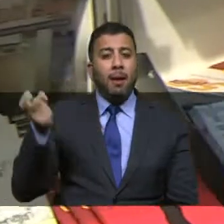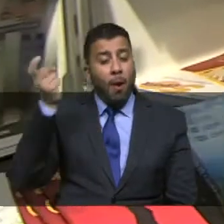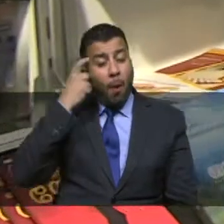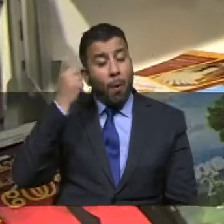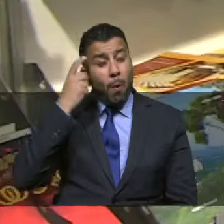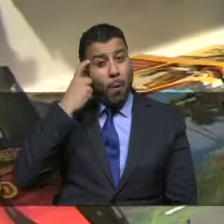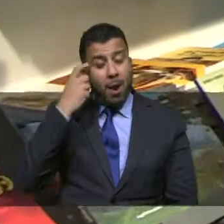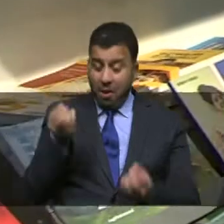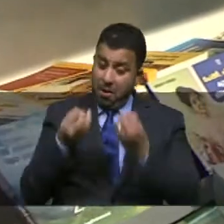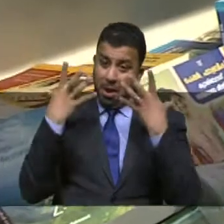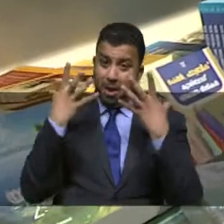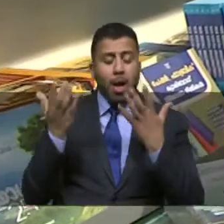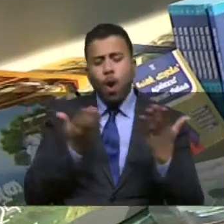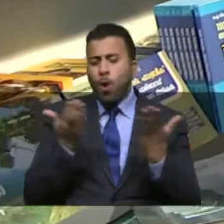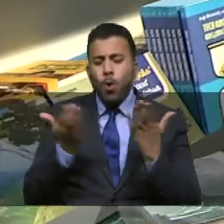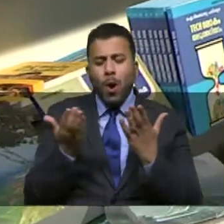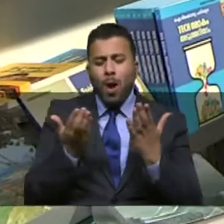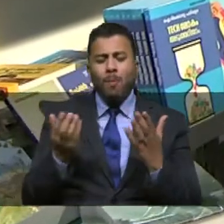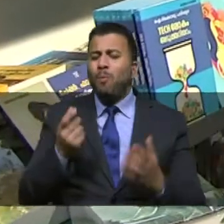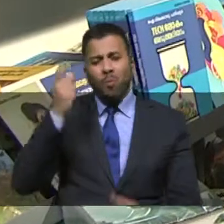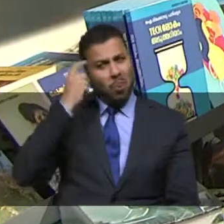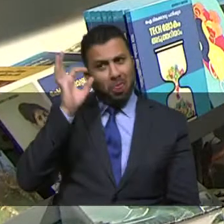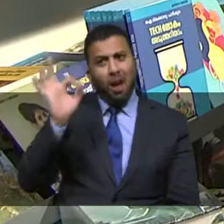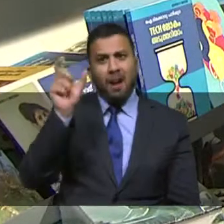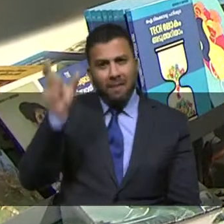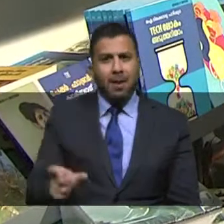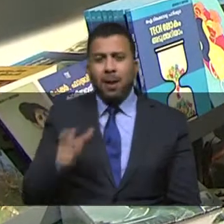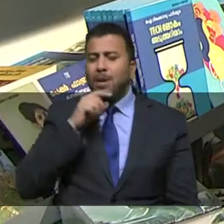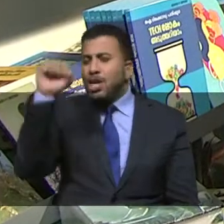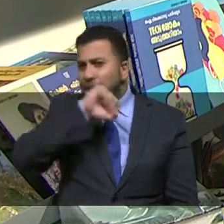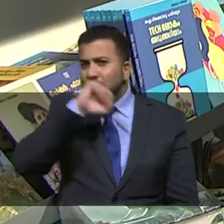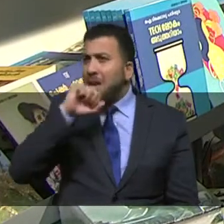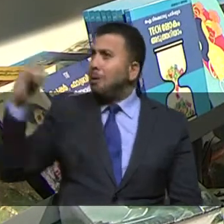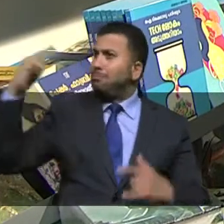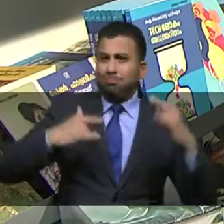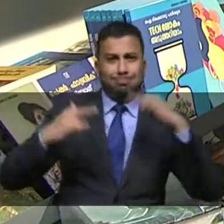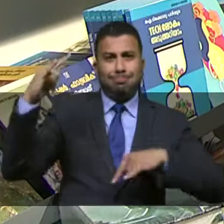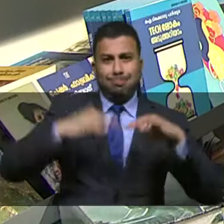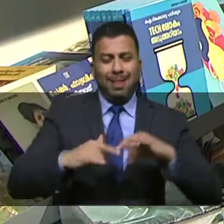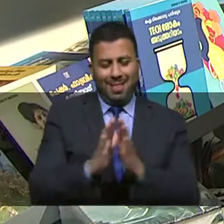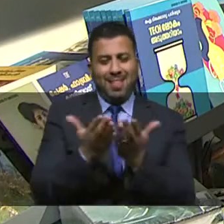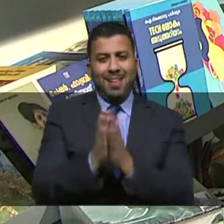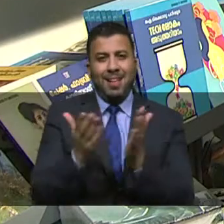نيرة، قراء ومثقفين من مختلف الجنسيات أتوا لمعرض الشارقة الدولي للكتاب